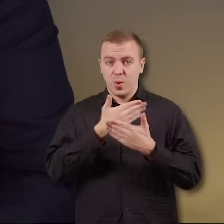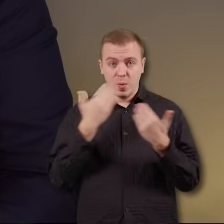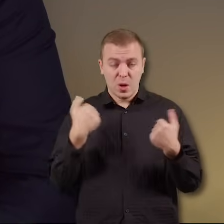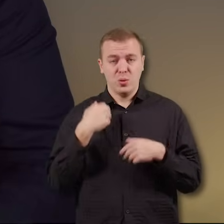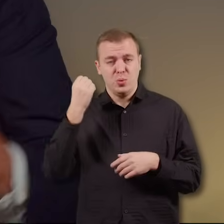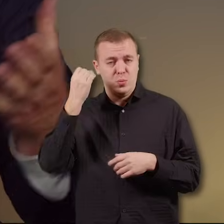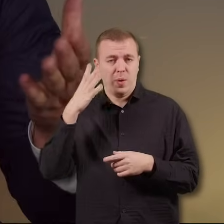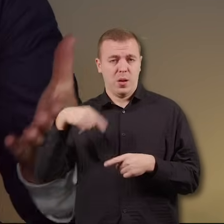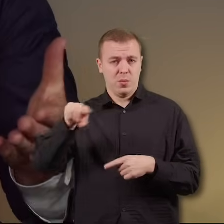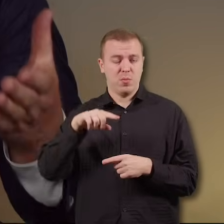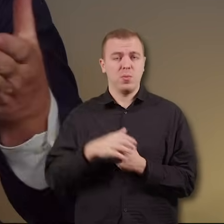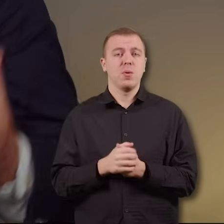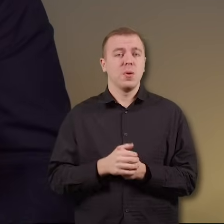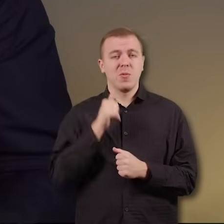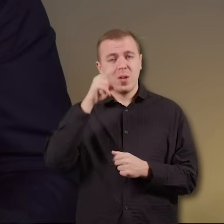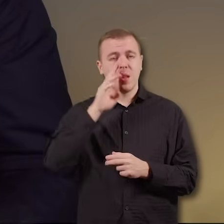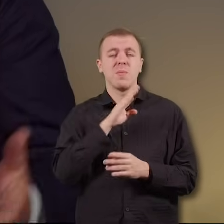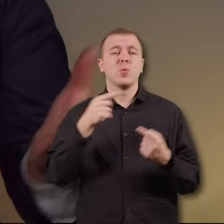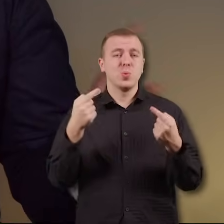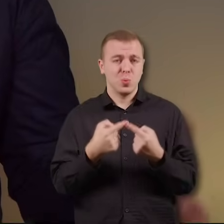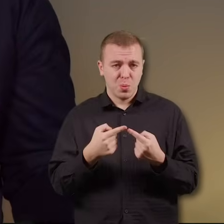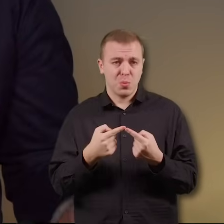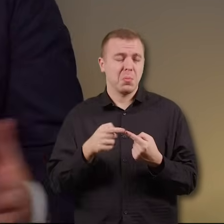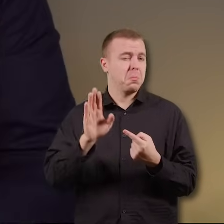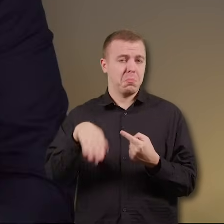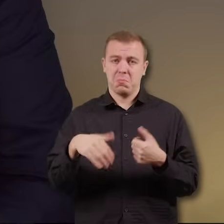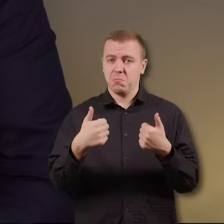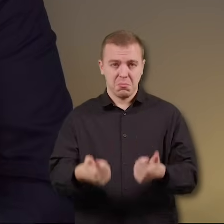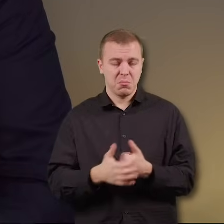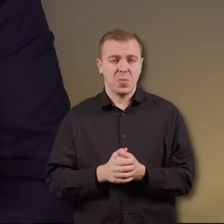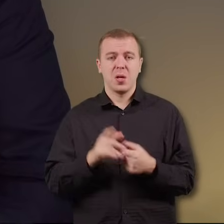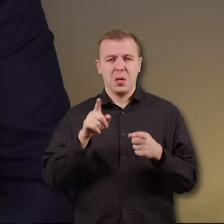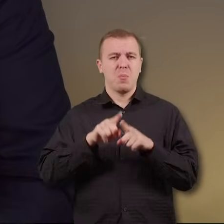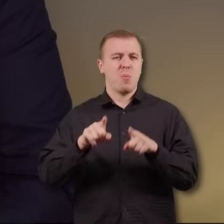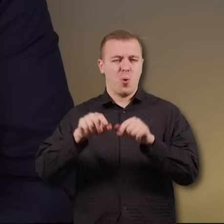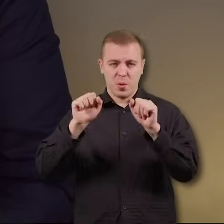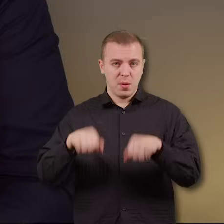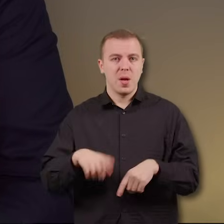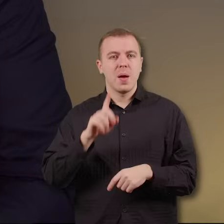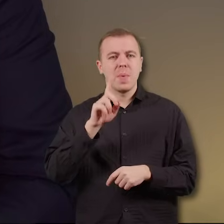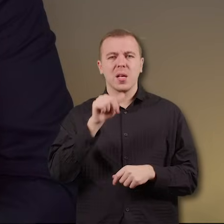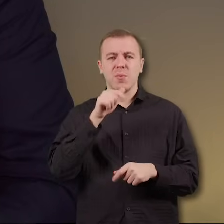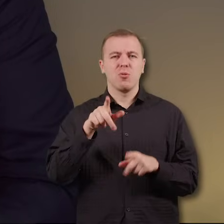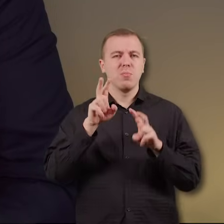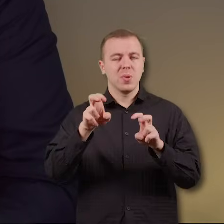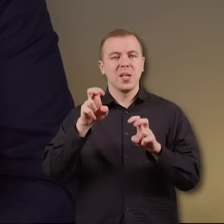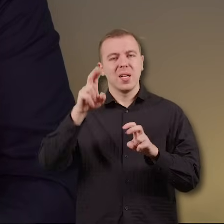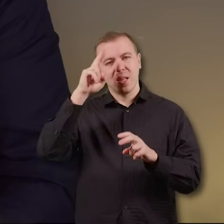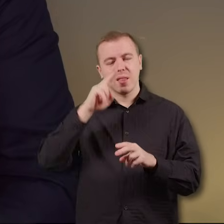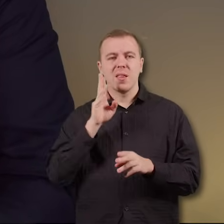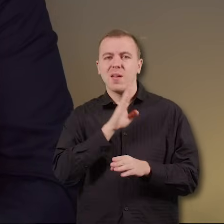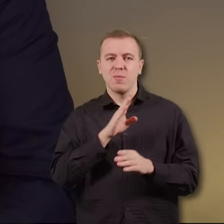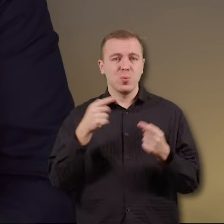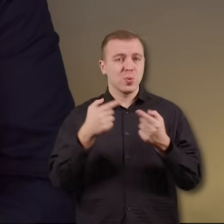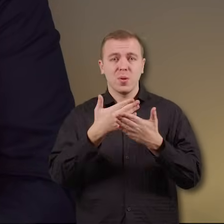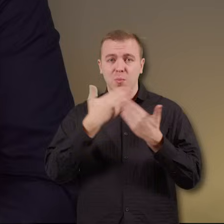aš suprantu, jeigu yra tėvų sutikimas, gerai, tvarkoja, tegul ta propaganda galima. Bet jeigu tėvų sutikimo nėra,